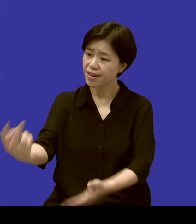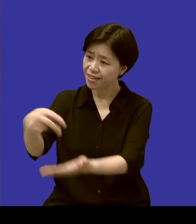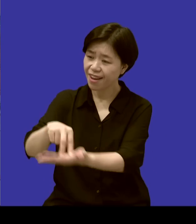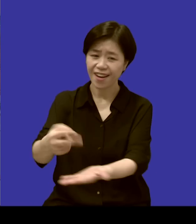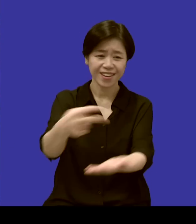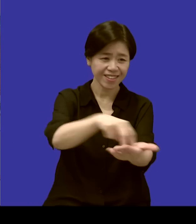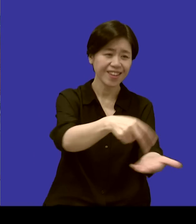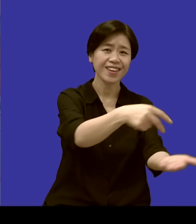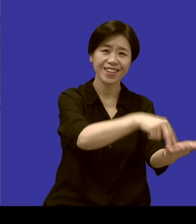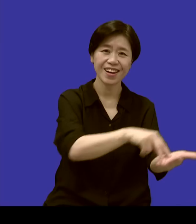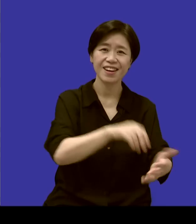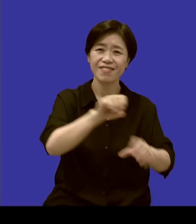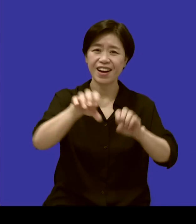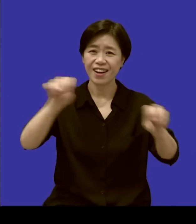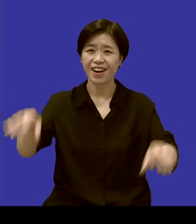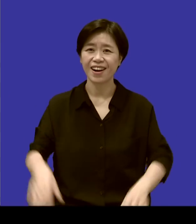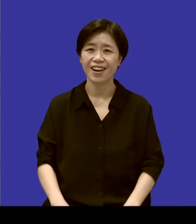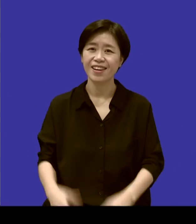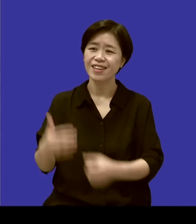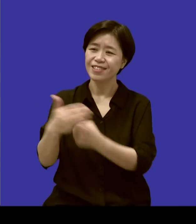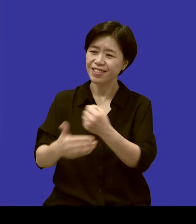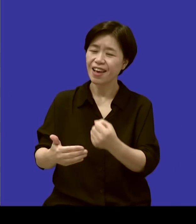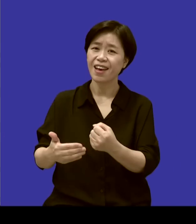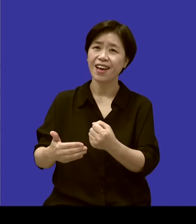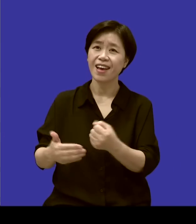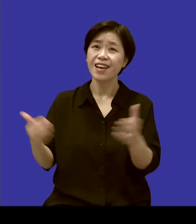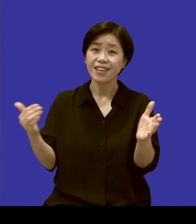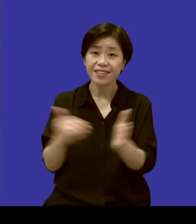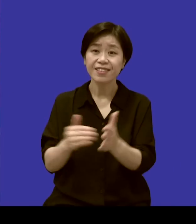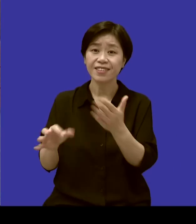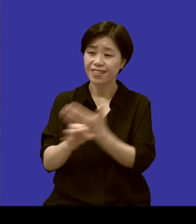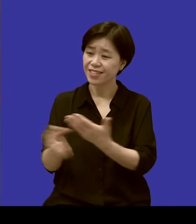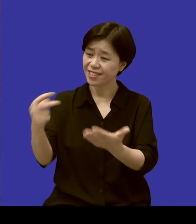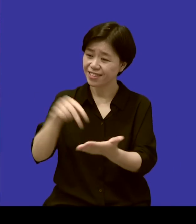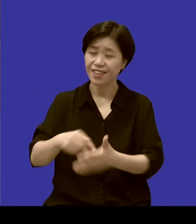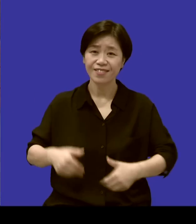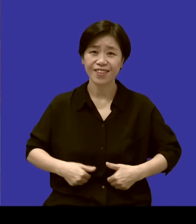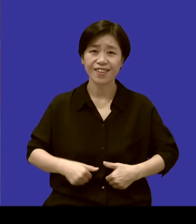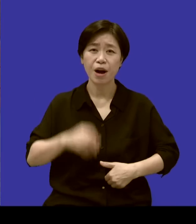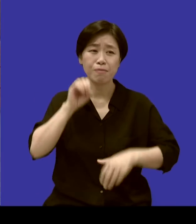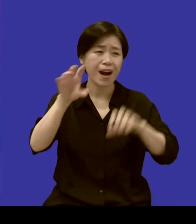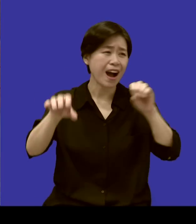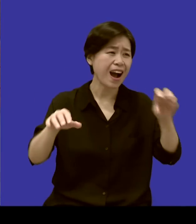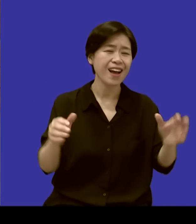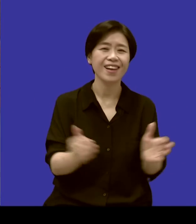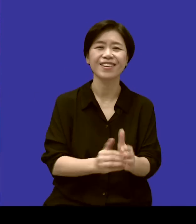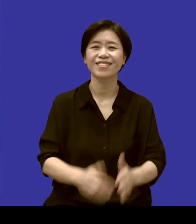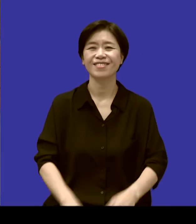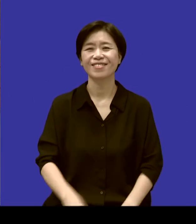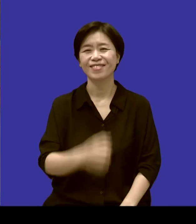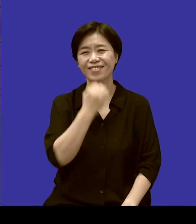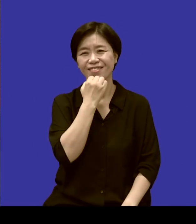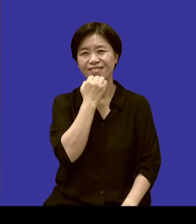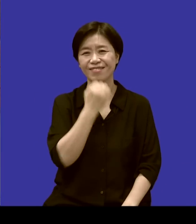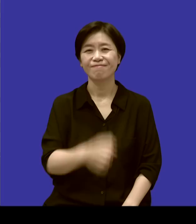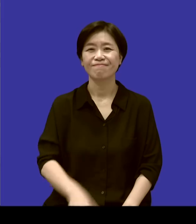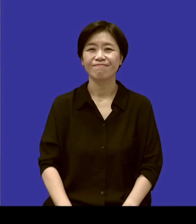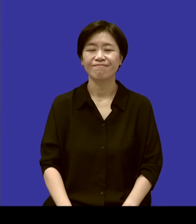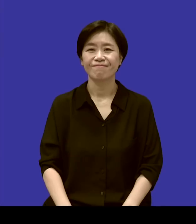일어나. 은혜를 받았으면 일어나세요. 제가 막 이런 거예요. 혼자만 일어나시죠. 그런 거예요.